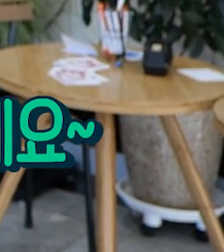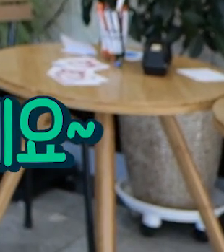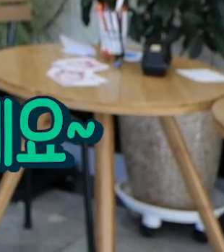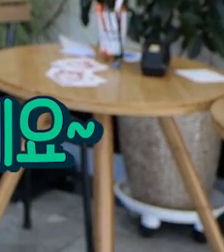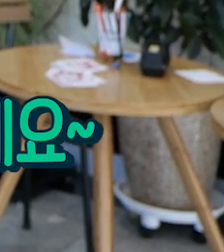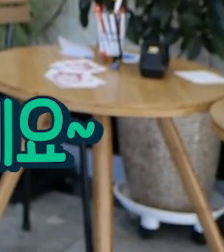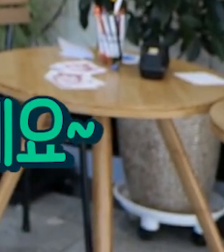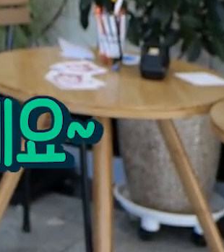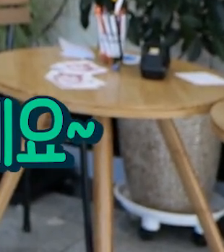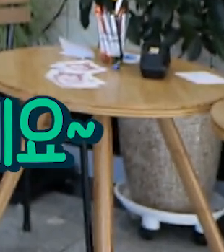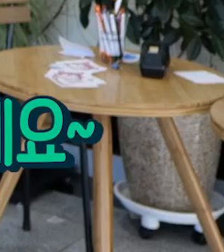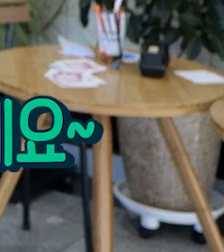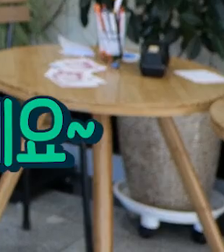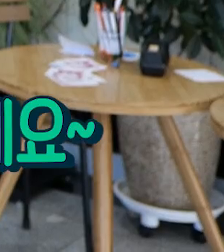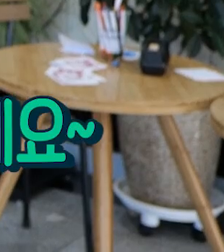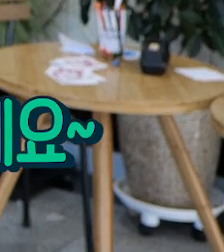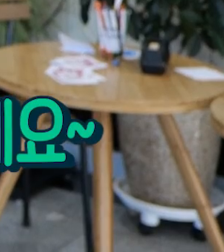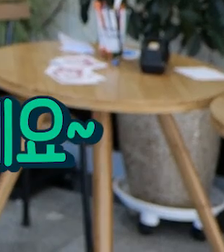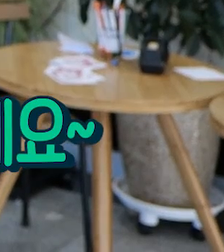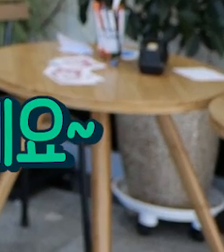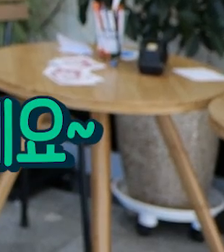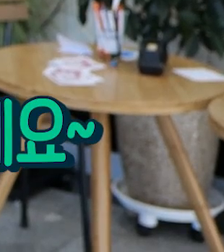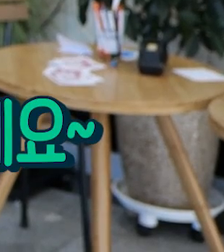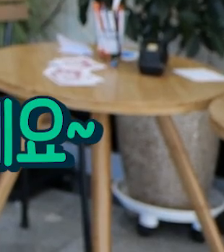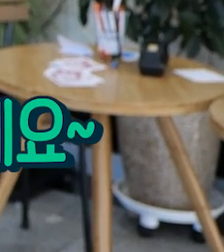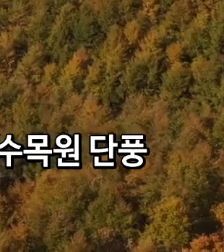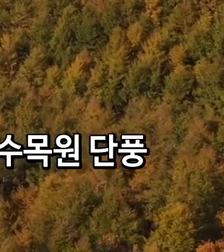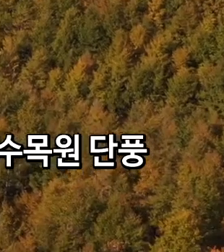맘대로 영화관 꼭 한번 이용해보세요.